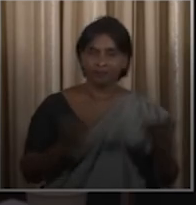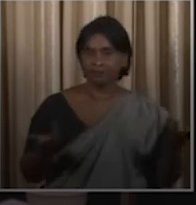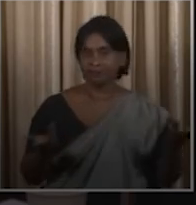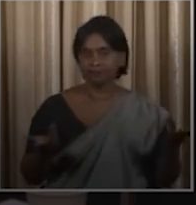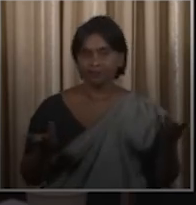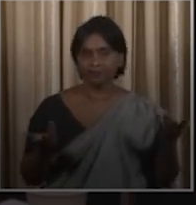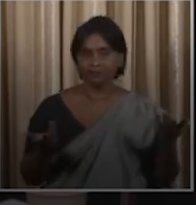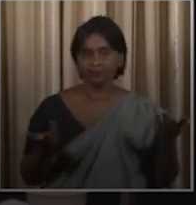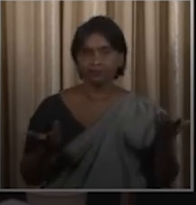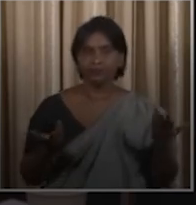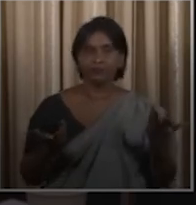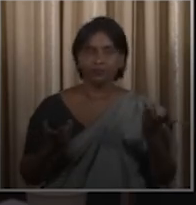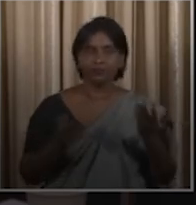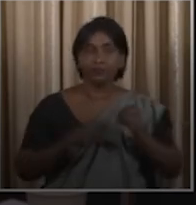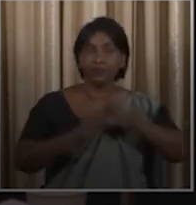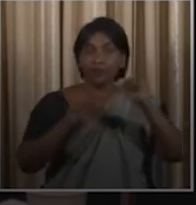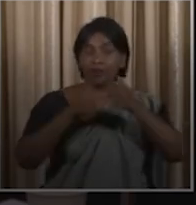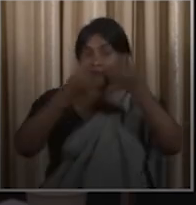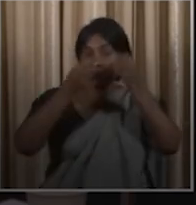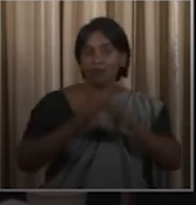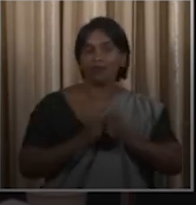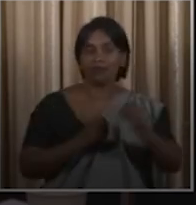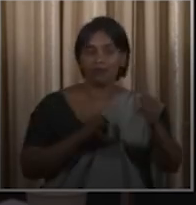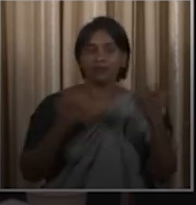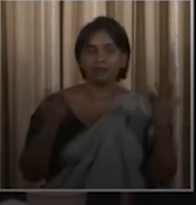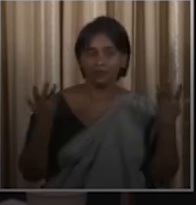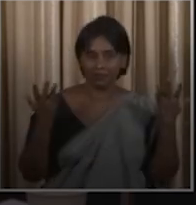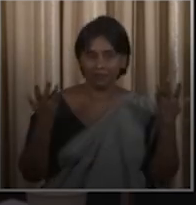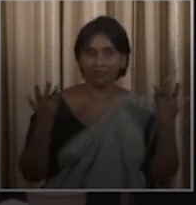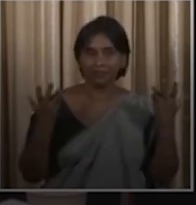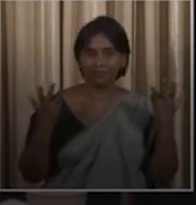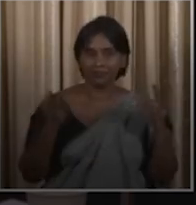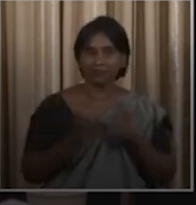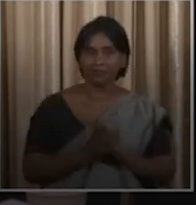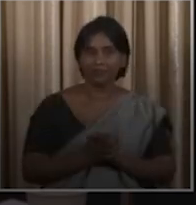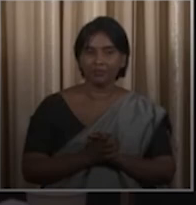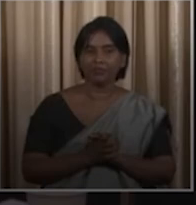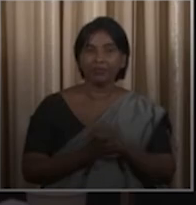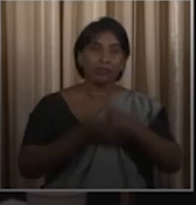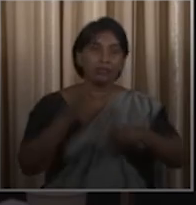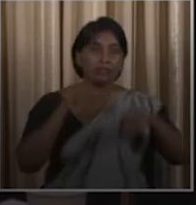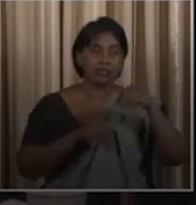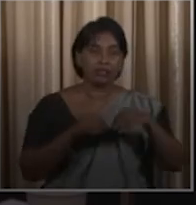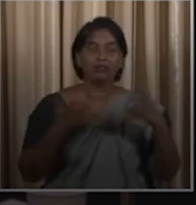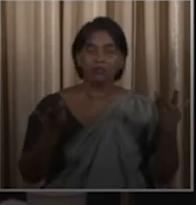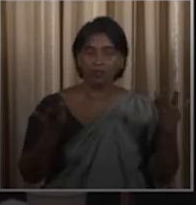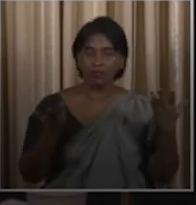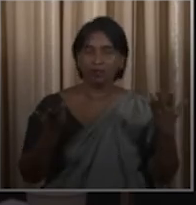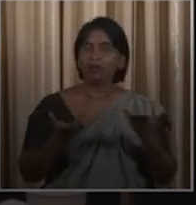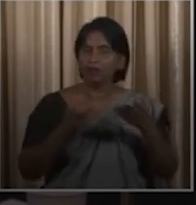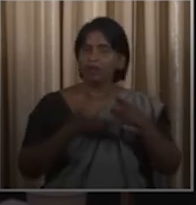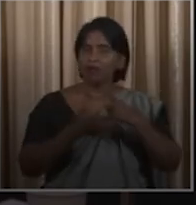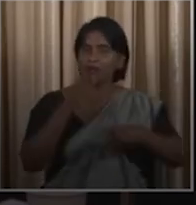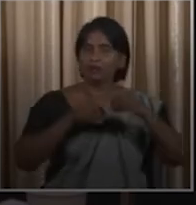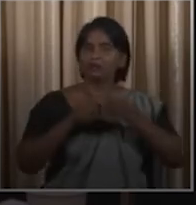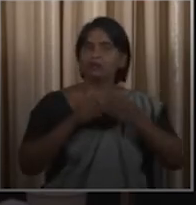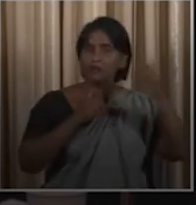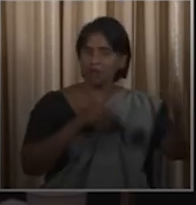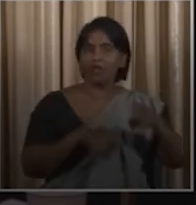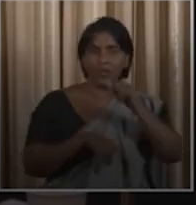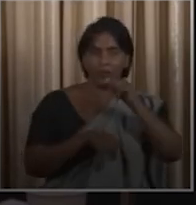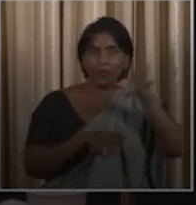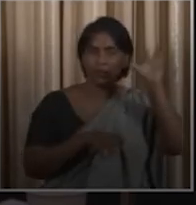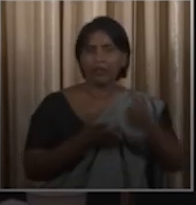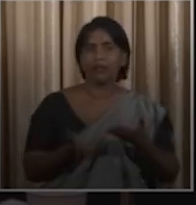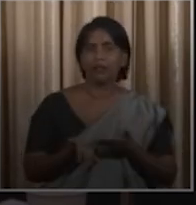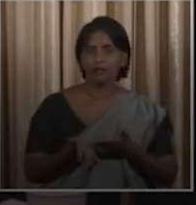megi lane. Hari itu, eka level ker mae candita tiennya bayi ni satu. Ti mereka candita kaldaan satu mae megi ni. Mama kian ne garu